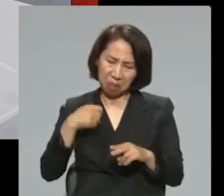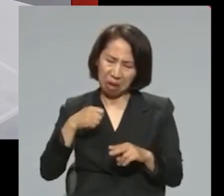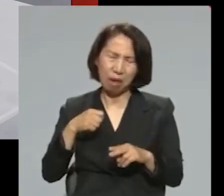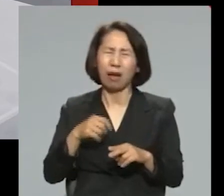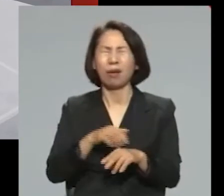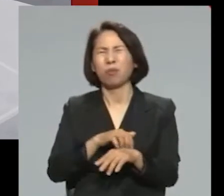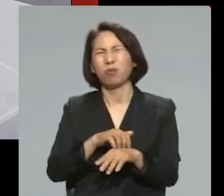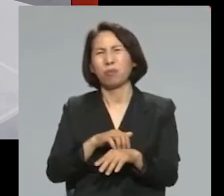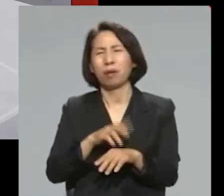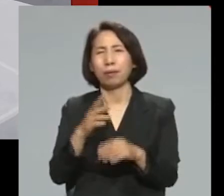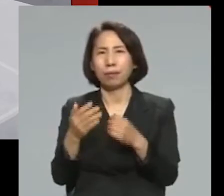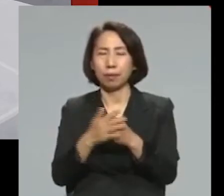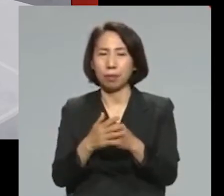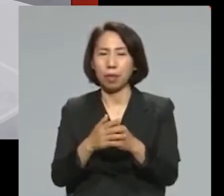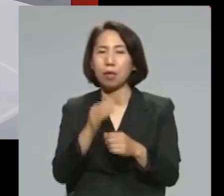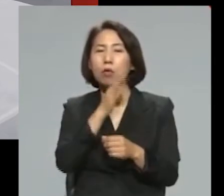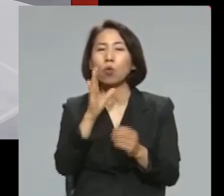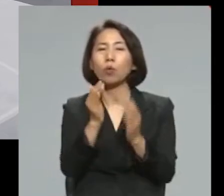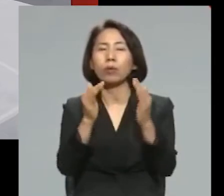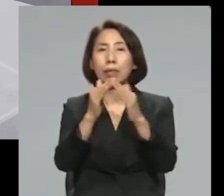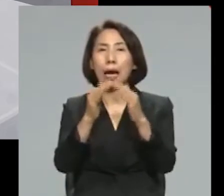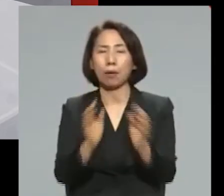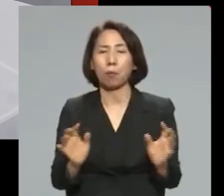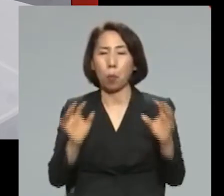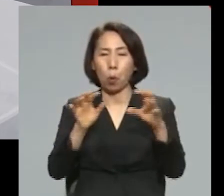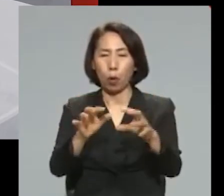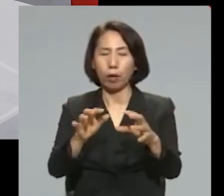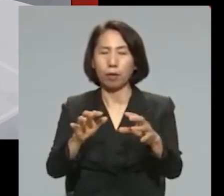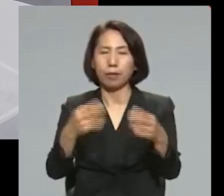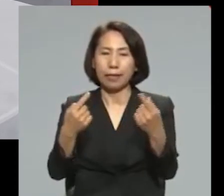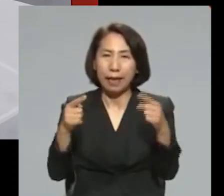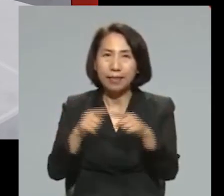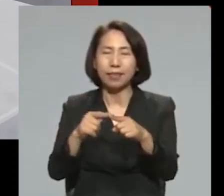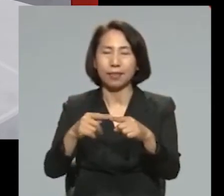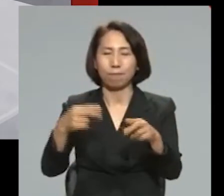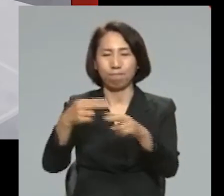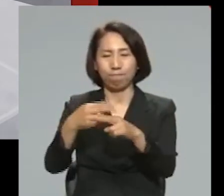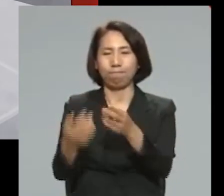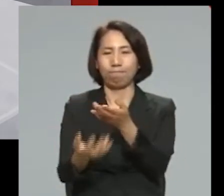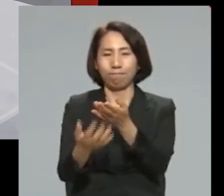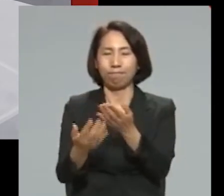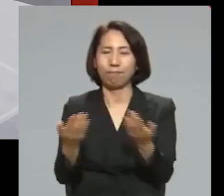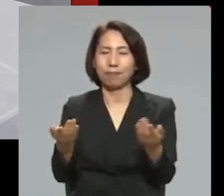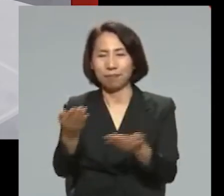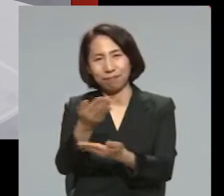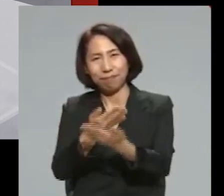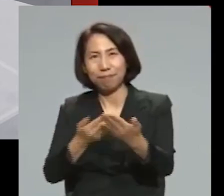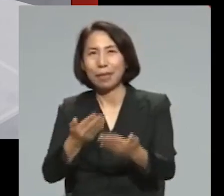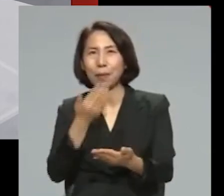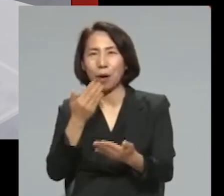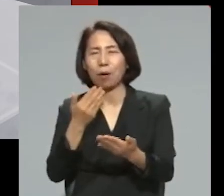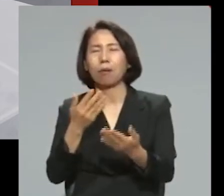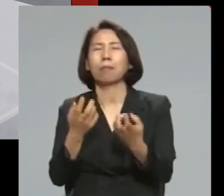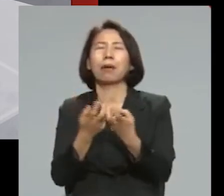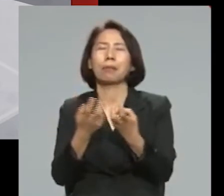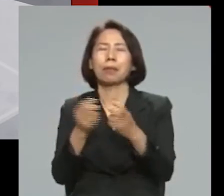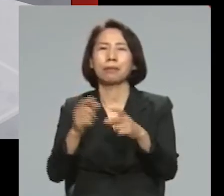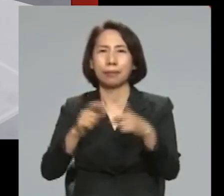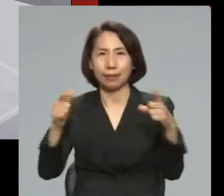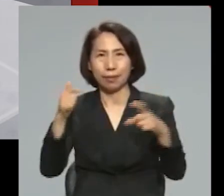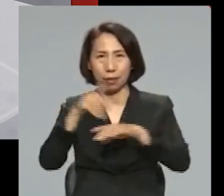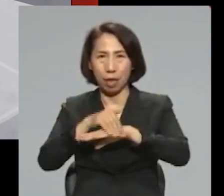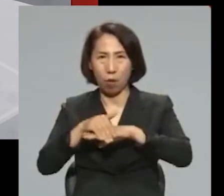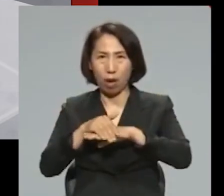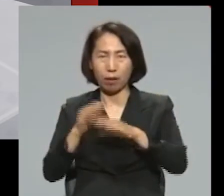어렵습니다. 그래서 경로당에서 공동으로 치사하는 부분을 적극 확대할 계획입니다. 그리고